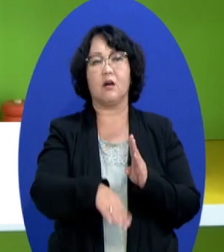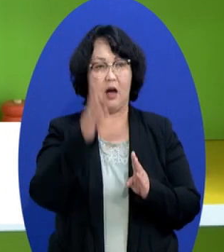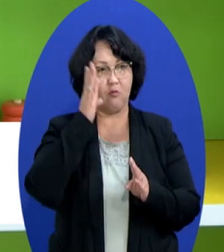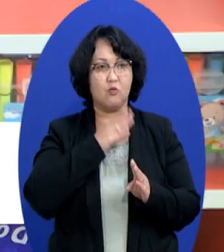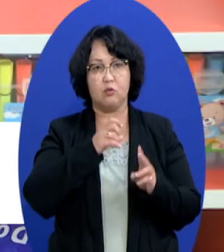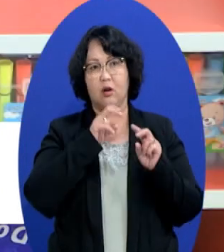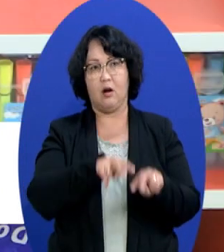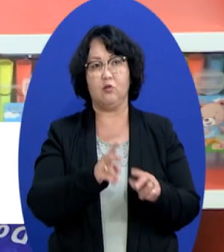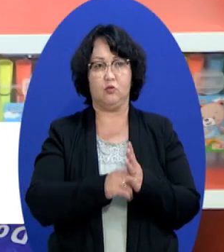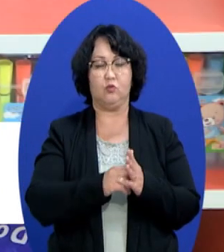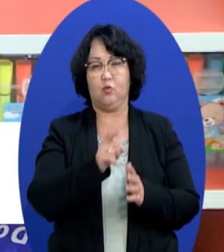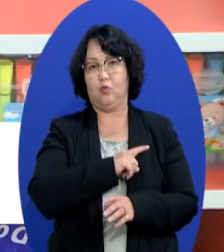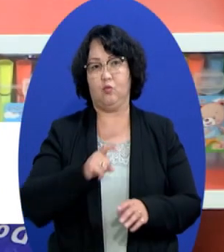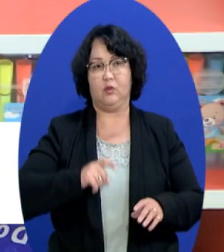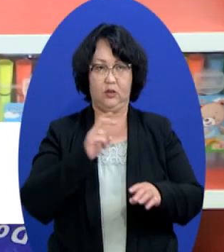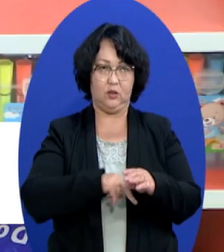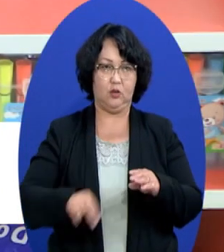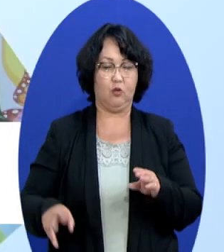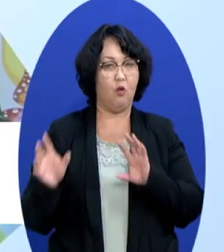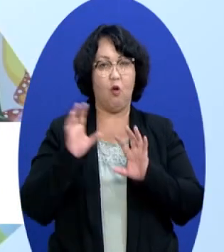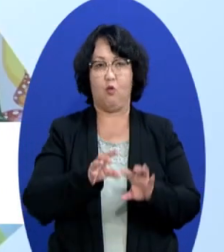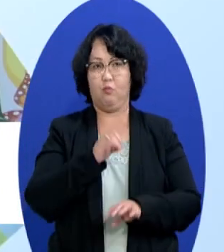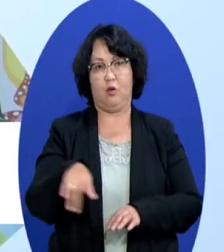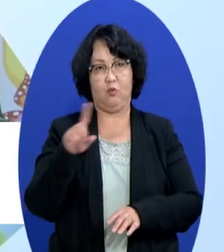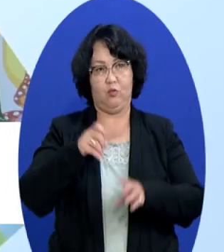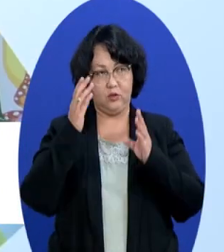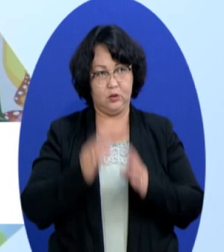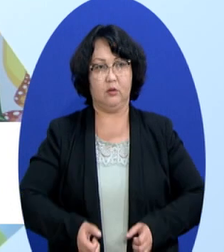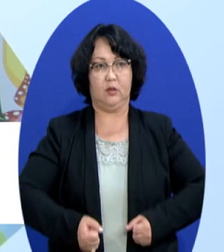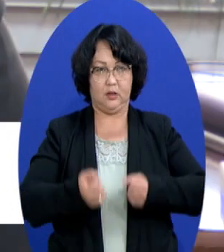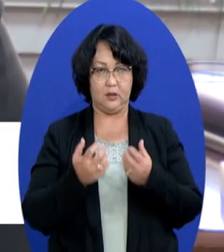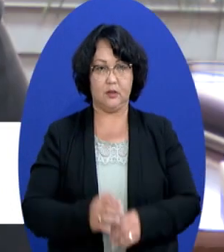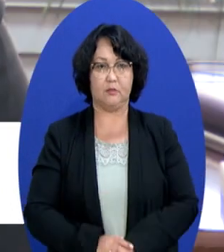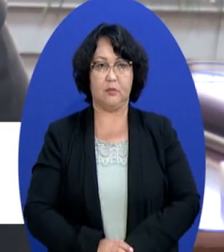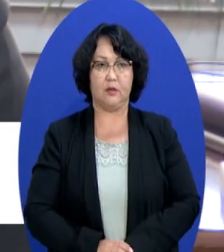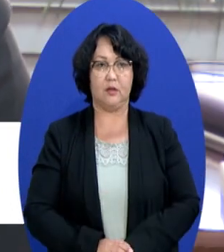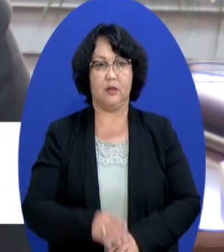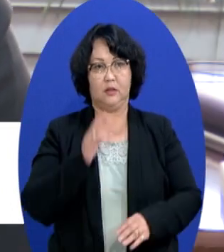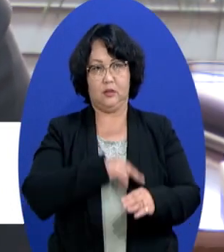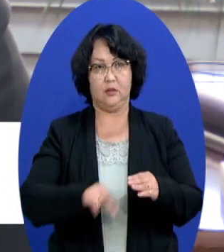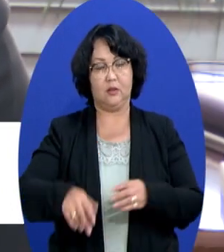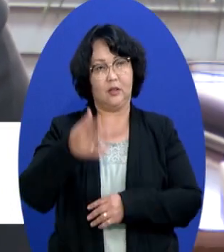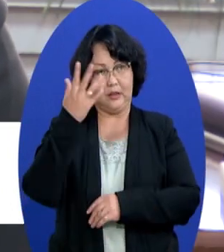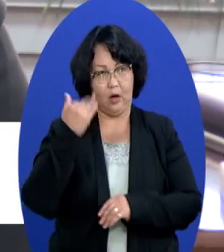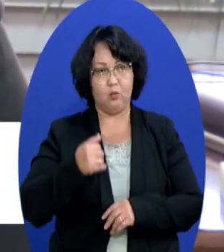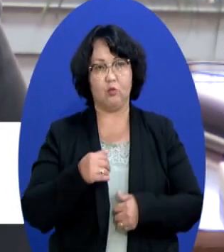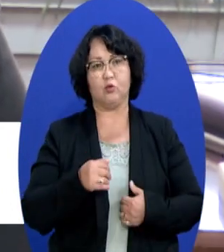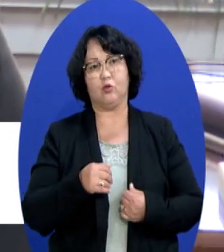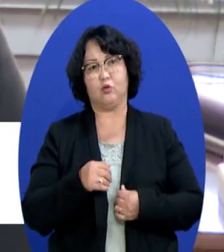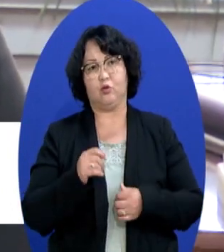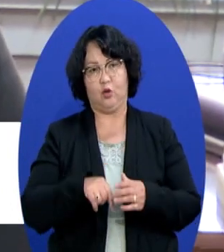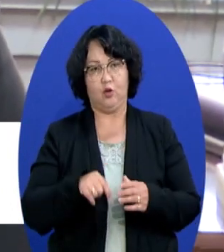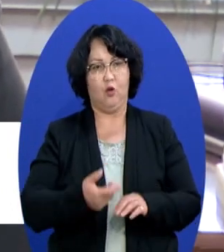өөртөө харна. Хувийн цэцэрлэгүүдэд ч хамруулахгүй байх шийдвэр гараад байна. Цэцэрлэг бол 5 өдрийнхөө турш яг өмнө одоо